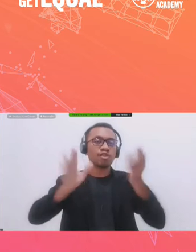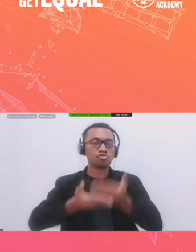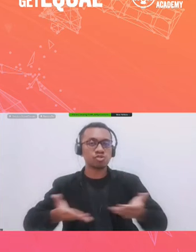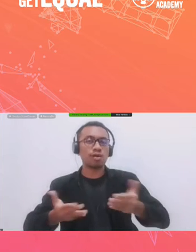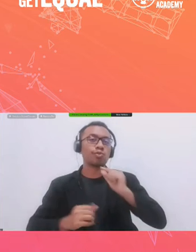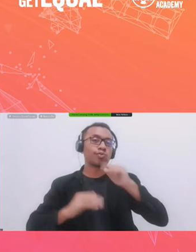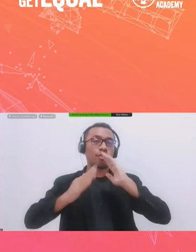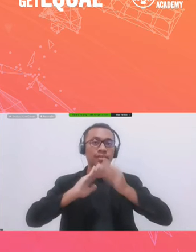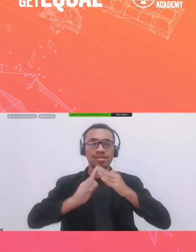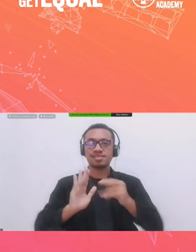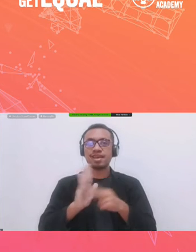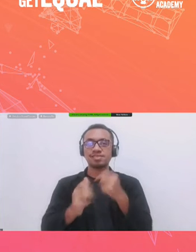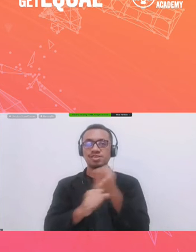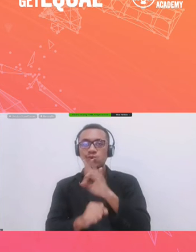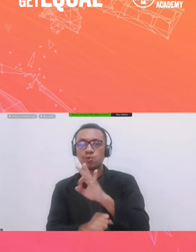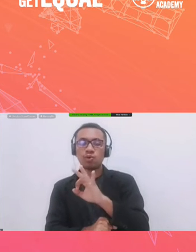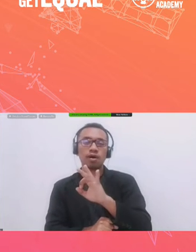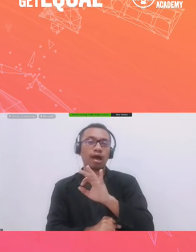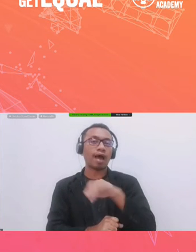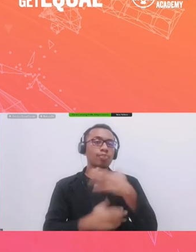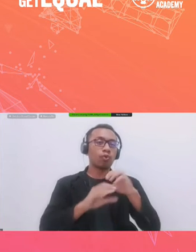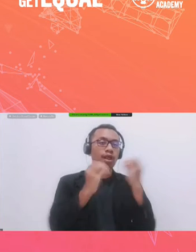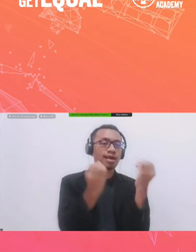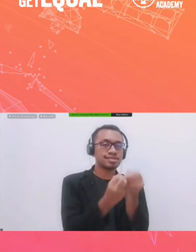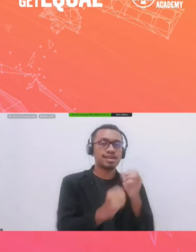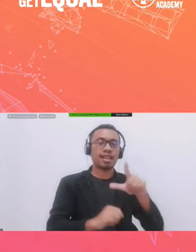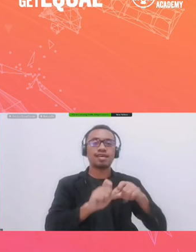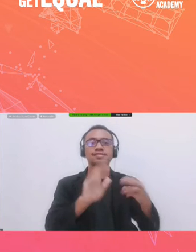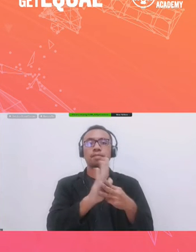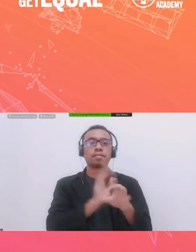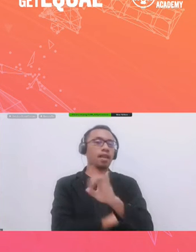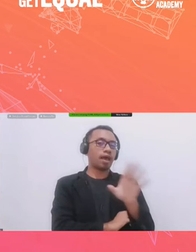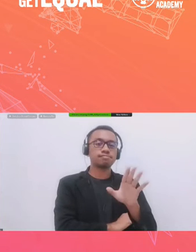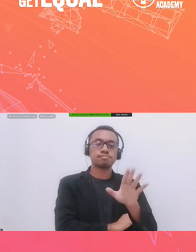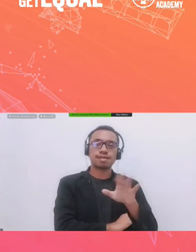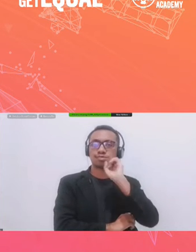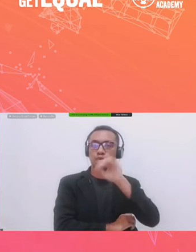NGO, civil society dari kacamata anak dan kaum muda perempuan. Silakan.